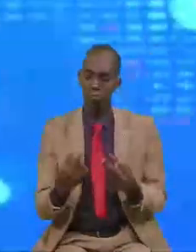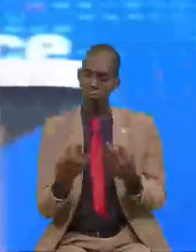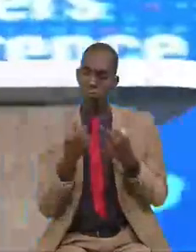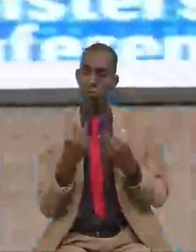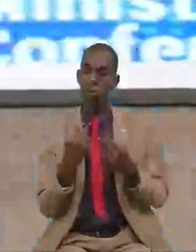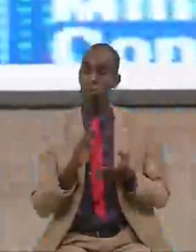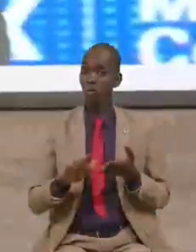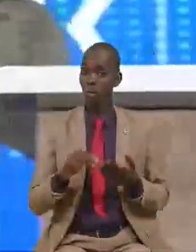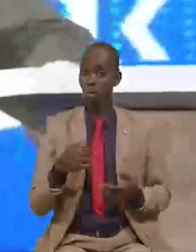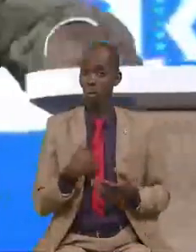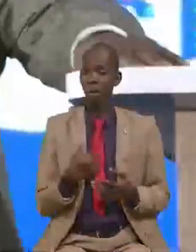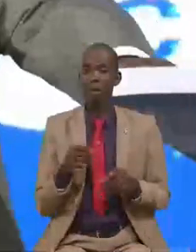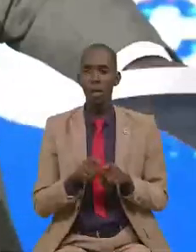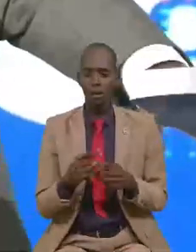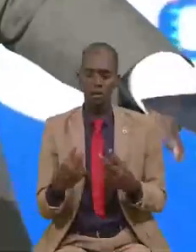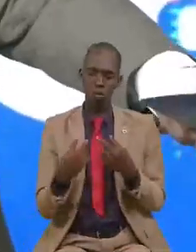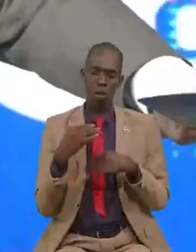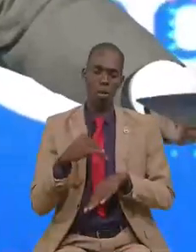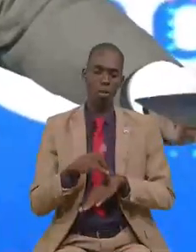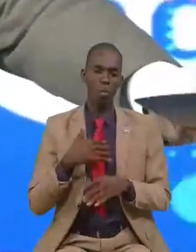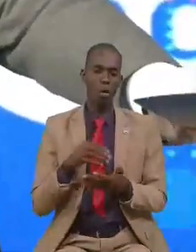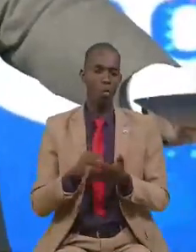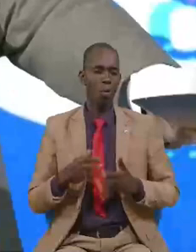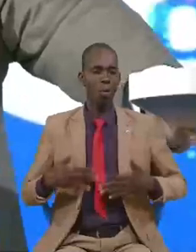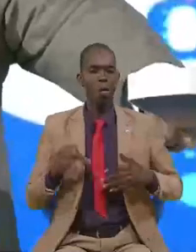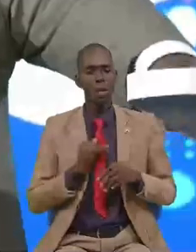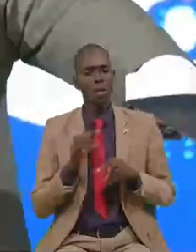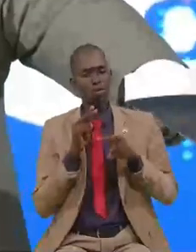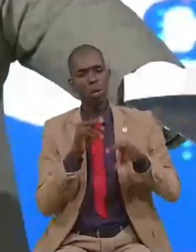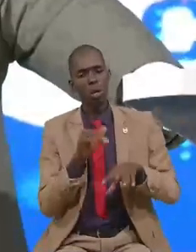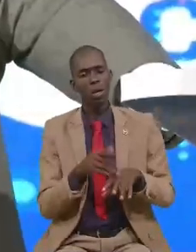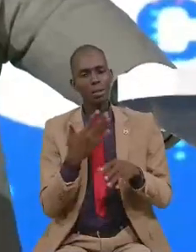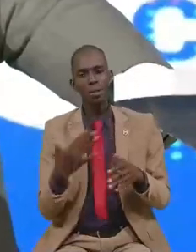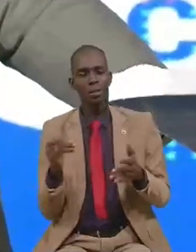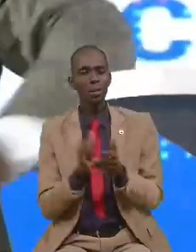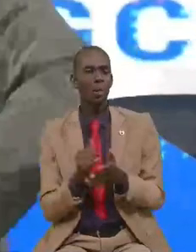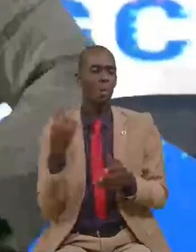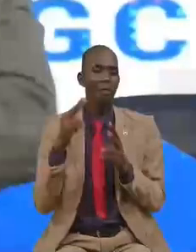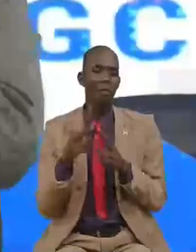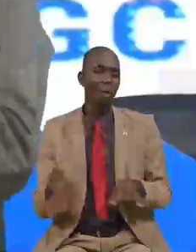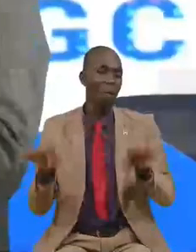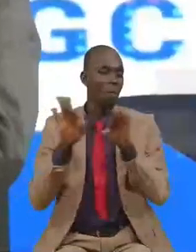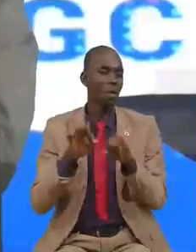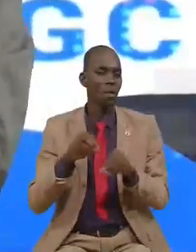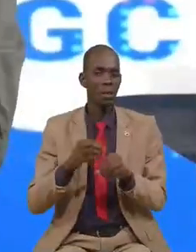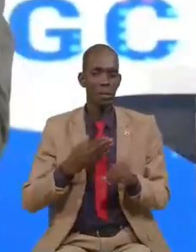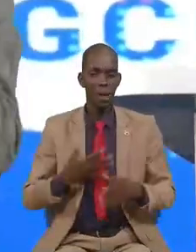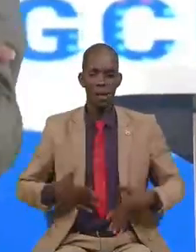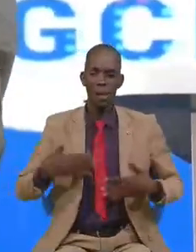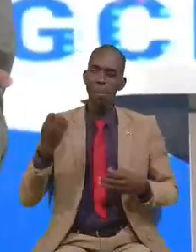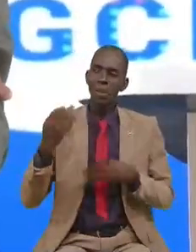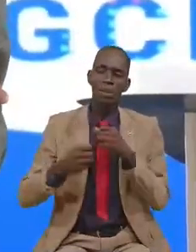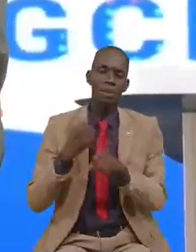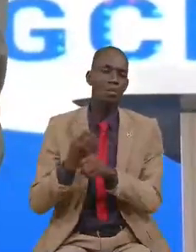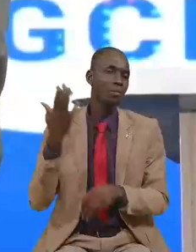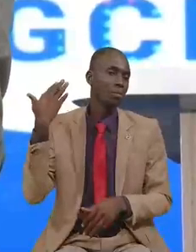quand je regarde les choses qui étaient si importantes pour moi, par le passé, il y a de nombreuses années maintenant, et ces choses, ce n'est